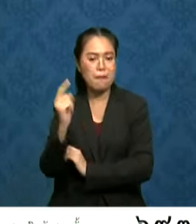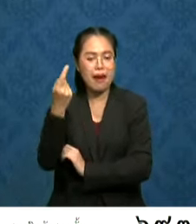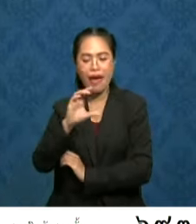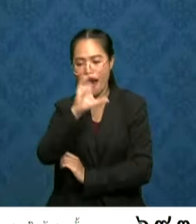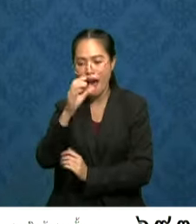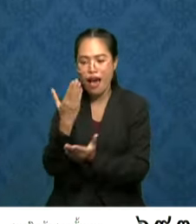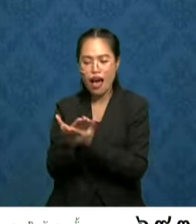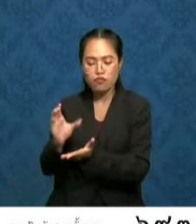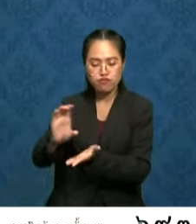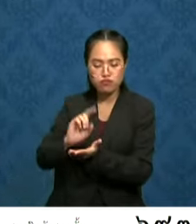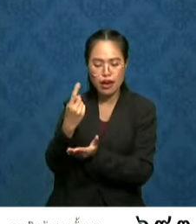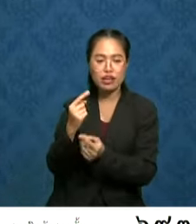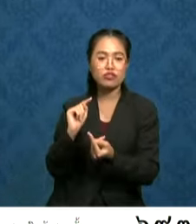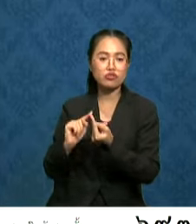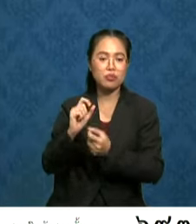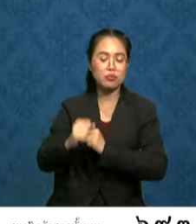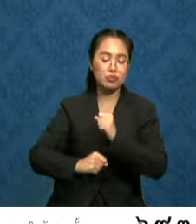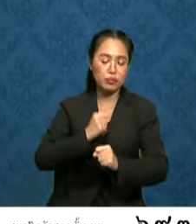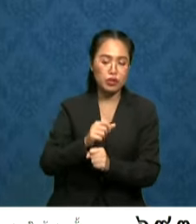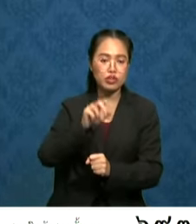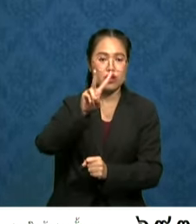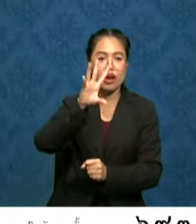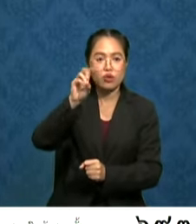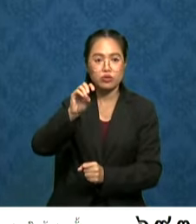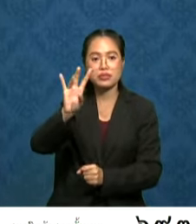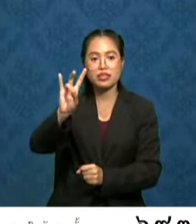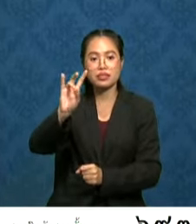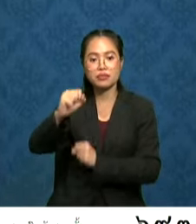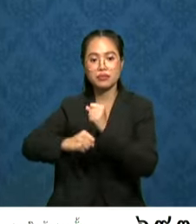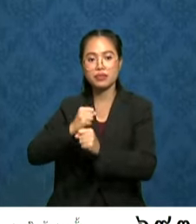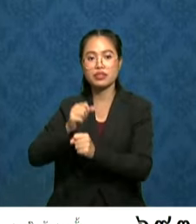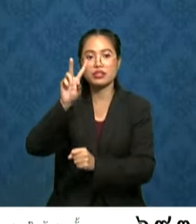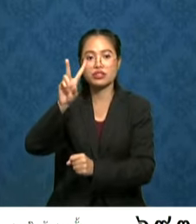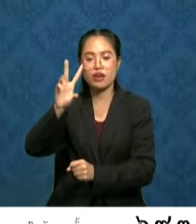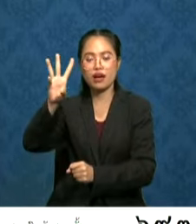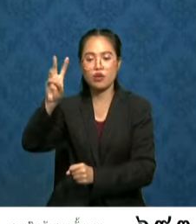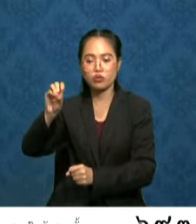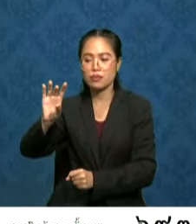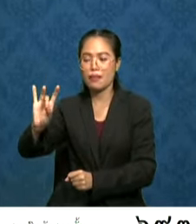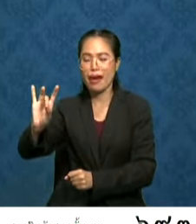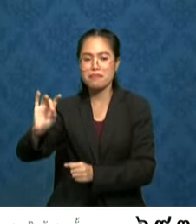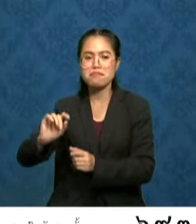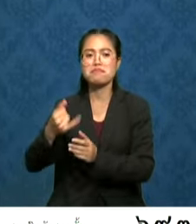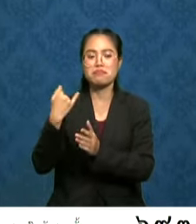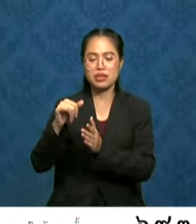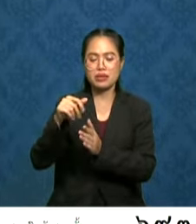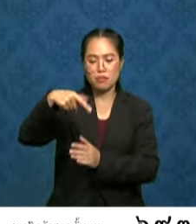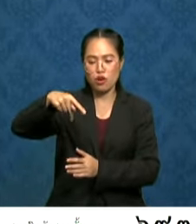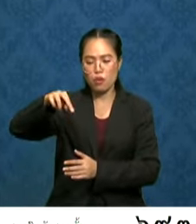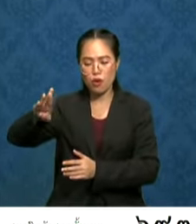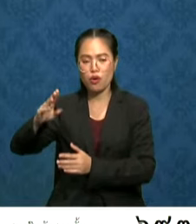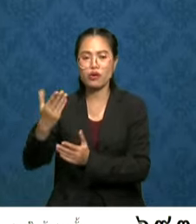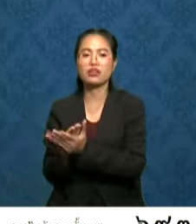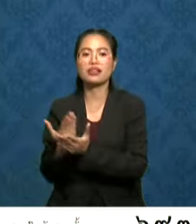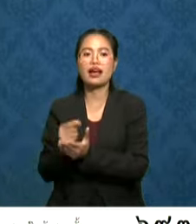3ค่ะใช้งบผูกพัน 6768นะคะซึ่งเอ่อธนาคารประเทศไทยบอกว่าทำไม่ได้ค่ะเพราะว่ามันปิดผิดพรบเงินตราต้องมีเงินมากองเอา